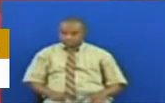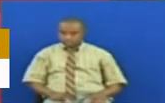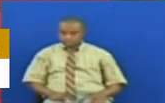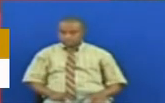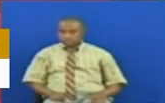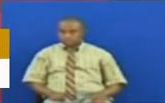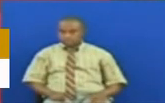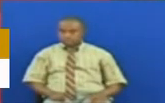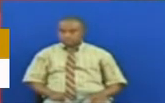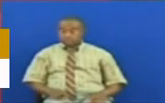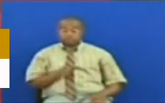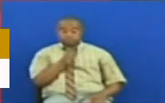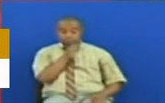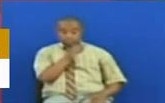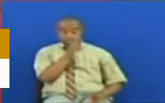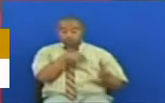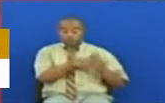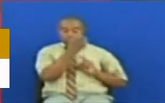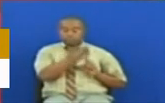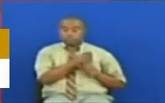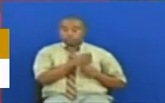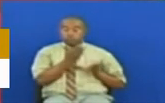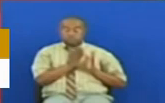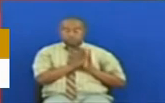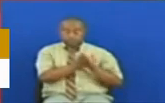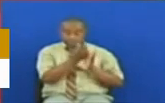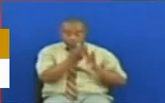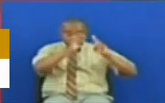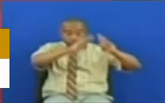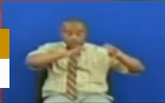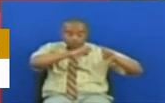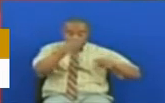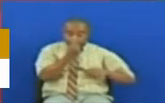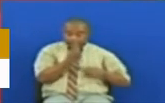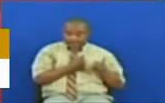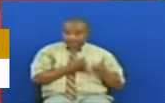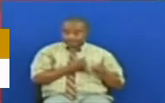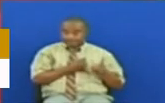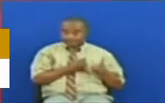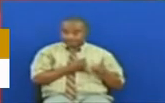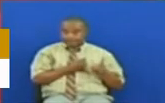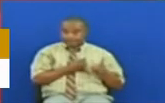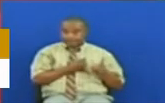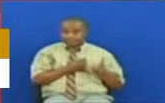Na hawa wanaingiza mapato kwa sababu kuinspekti meli moja ni zaidi ya dola